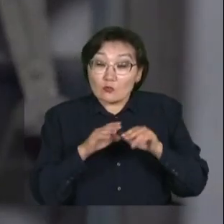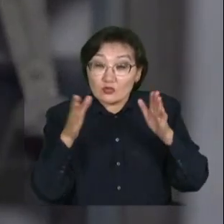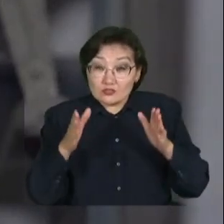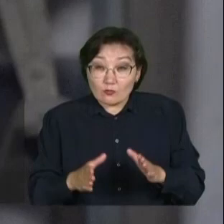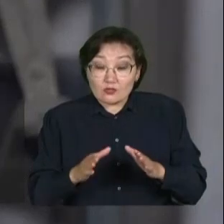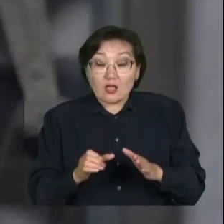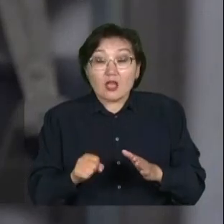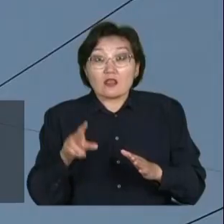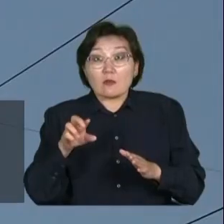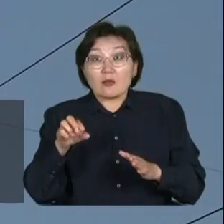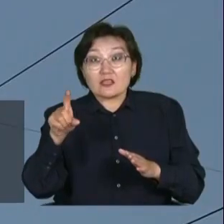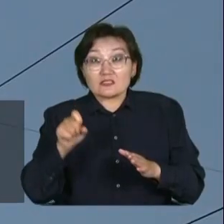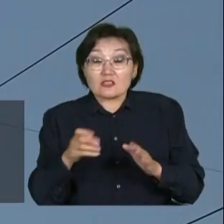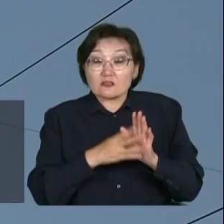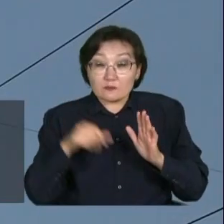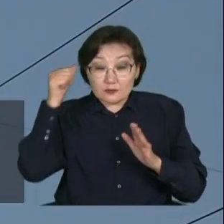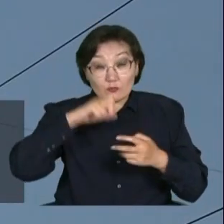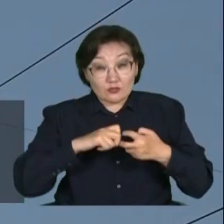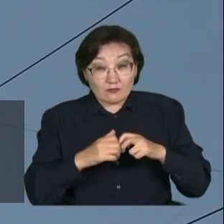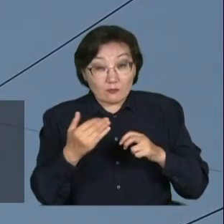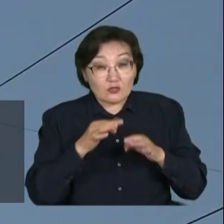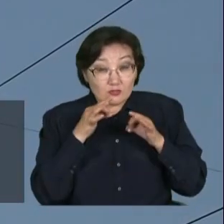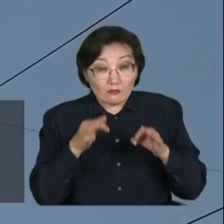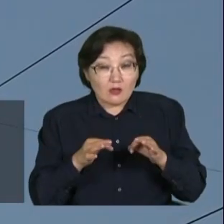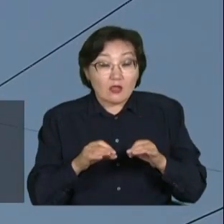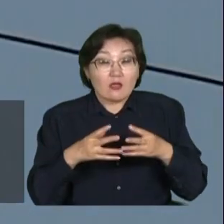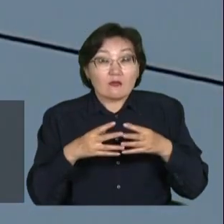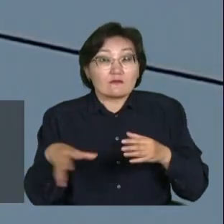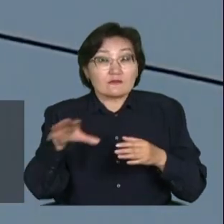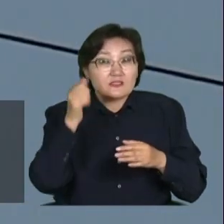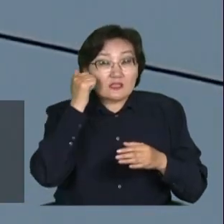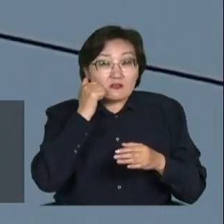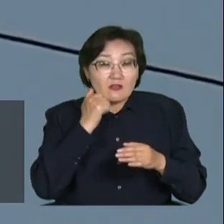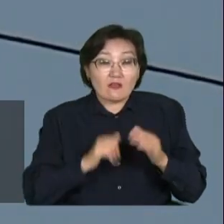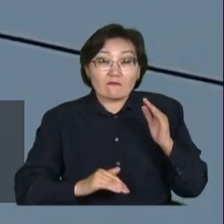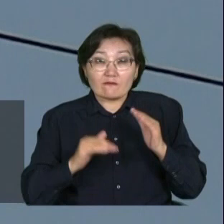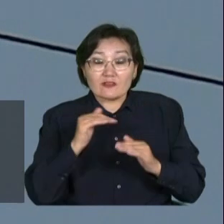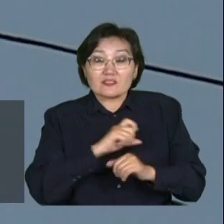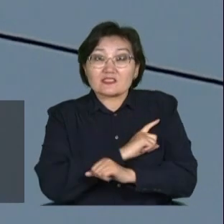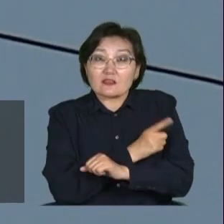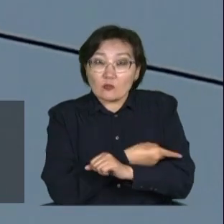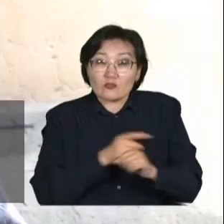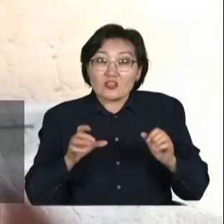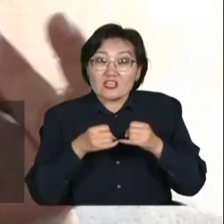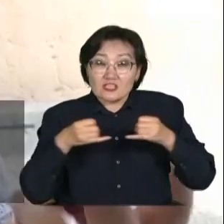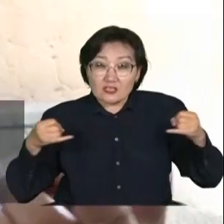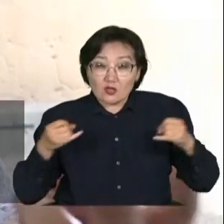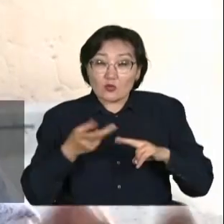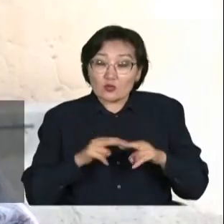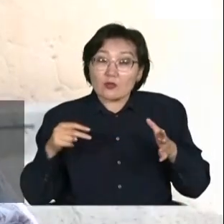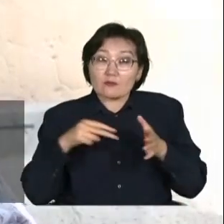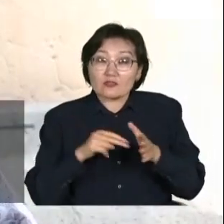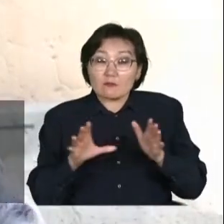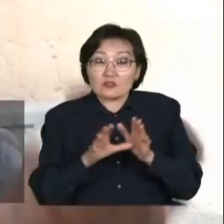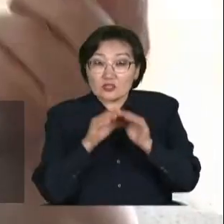от автобаза в девяностые годы А проблема По его словам в изношенной высоковольтной линии которая идт к подстанции мы дня